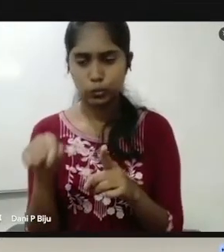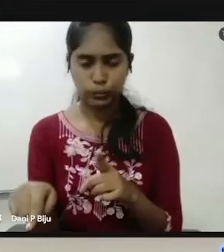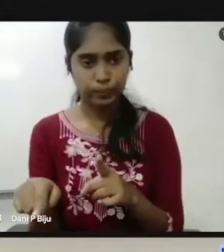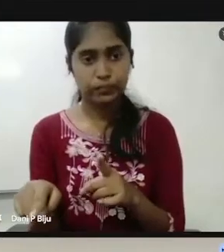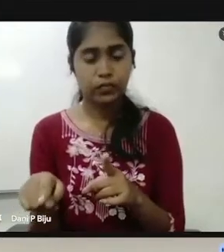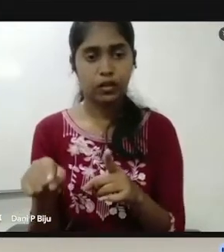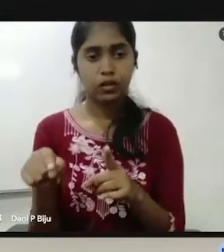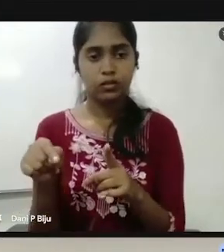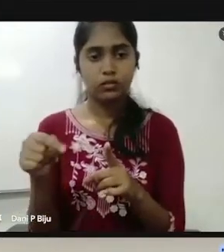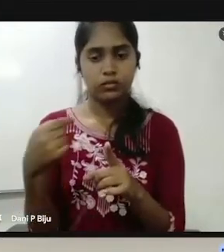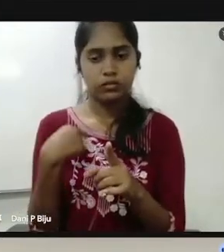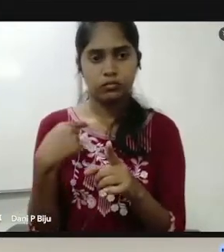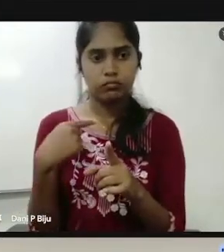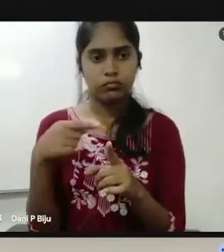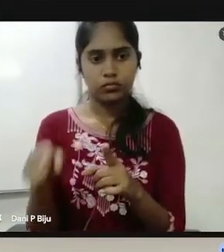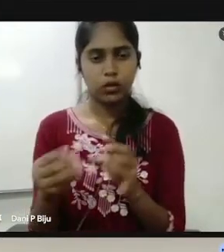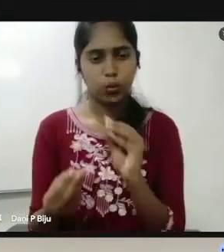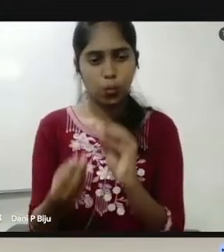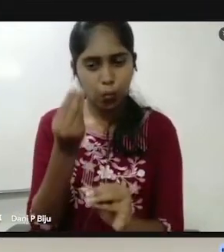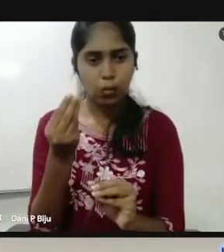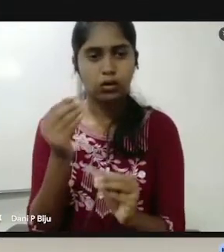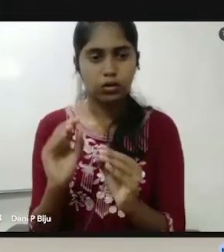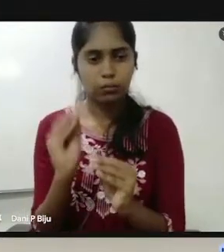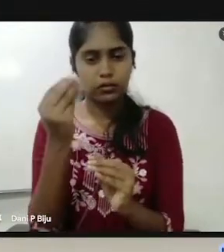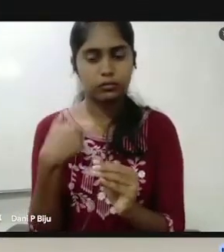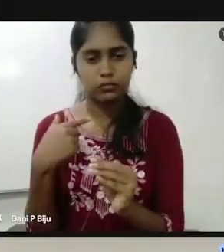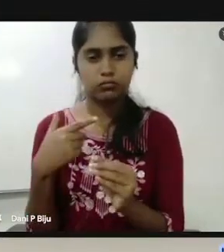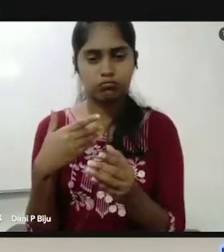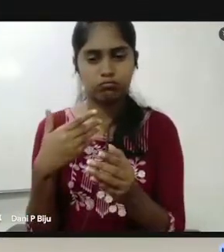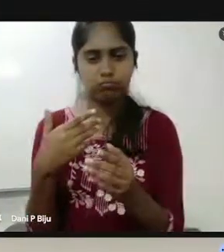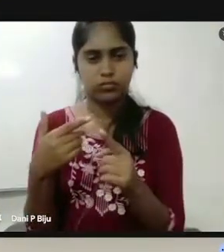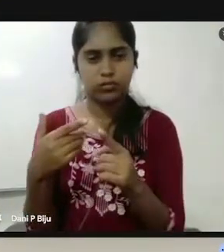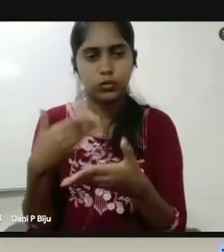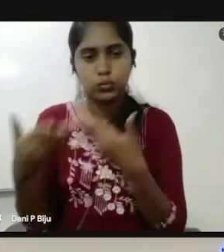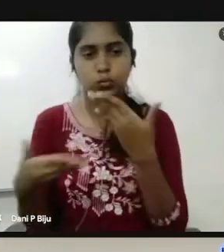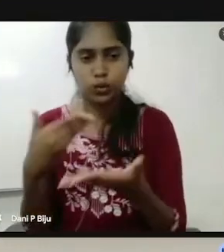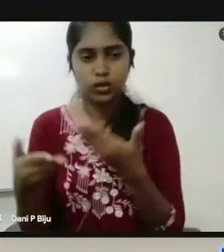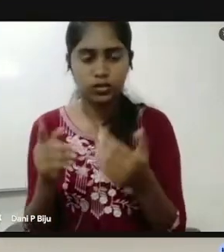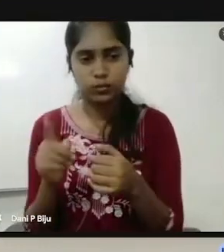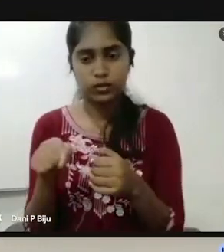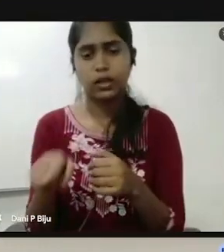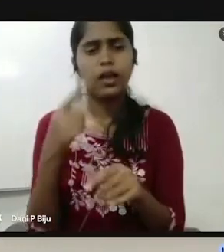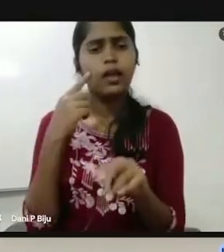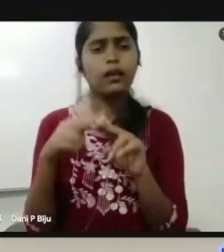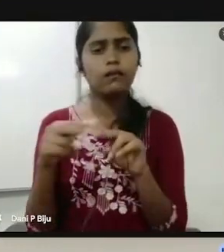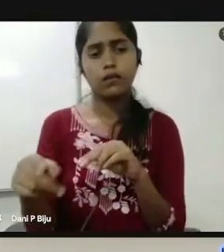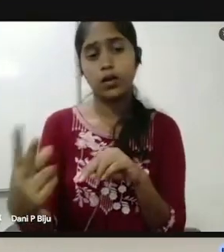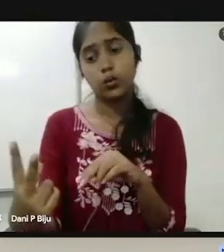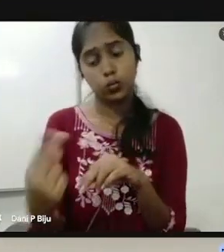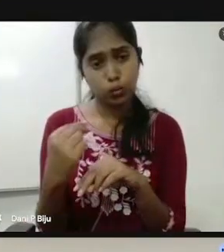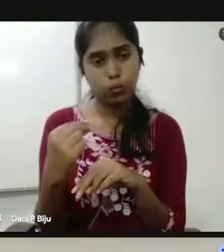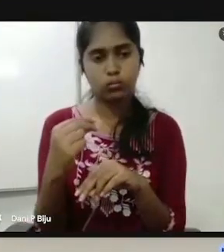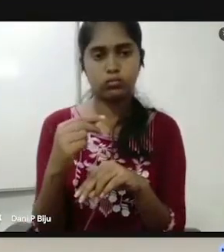അക്സെപ്റ്റബിൾ അല്ലെങ്കിൽ കൺവെൻഷണൽ രീതിയിൽ അവരെ പഠിപ്പിച്ചെടുക്കുക. ഇപ്പൊ ഒരു കുട്ടി വേർബലി നോ പറയുന്നുണ്ടെന്നുണ്ടെങ്കിൽ ഐ ഡോണ്ട് തിങ്ക് നമ്മൾ അത് അല്ല